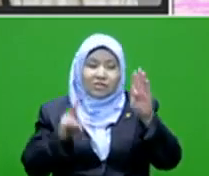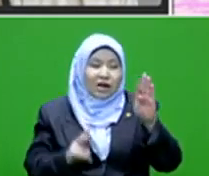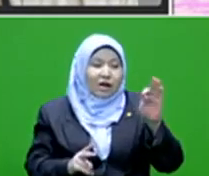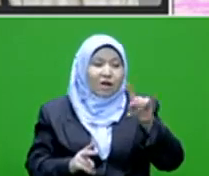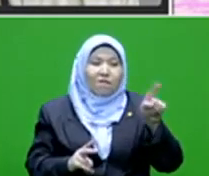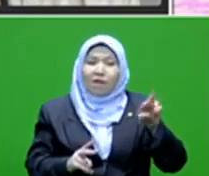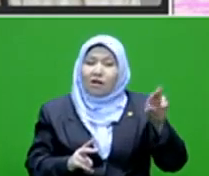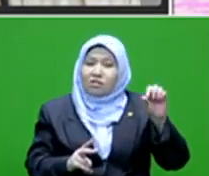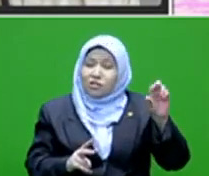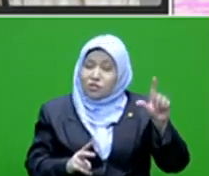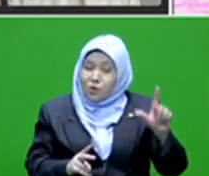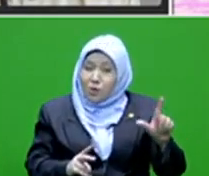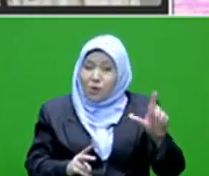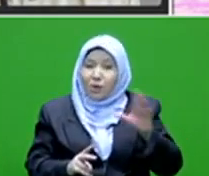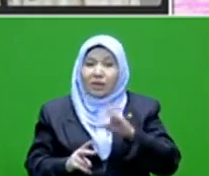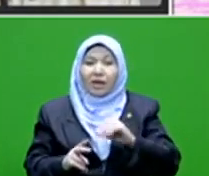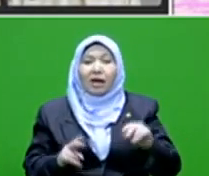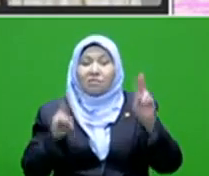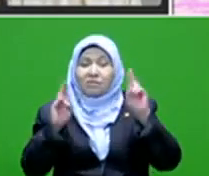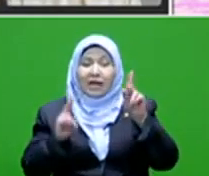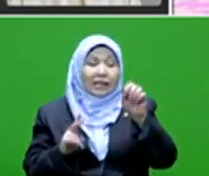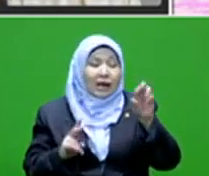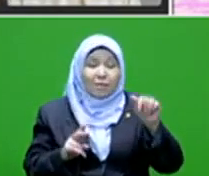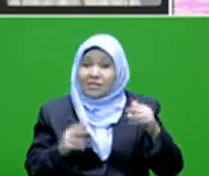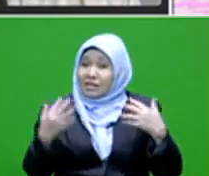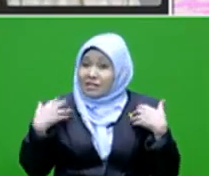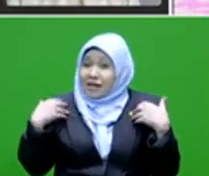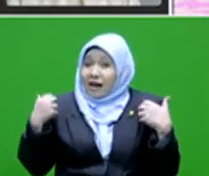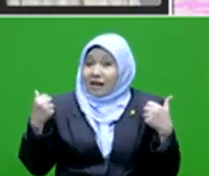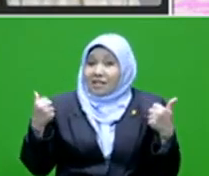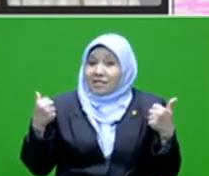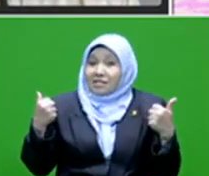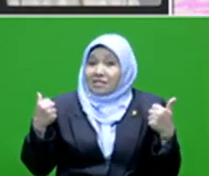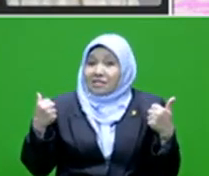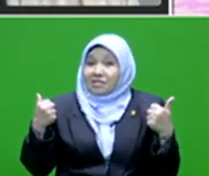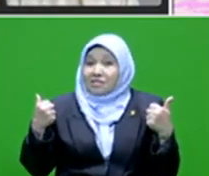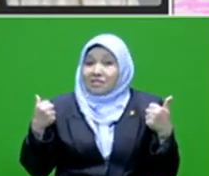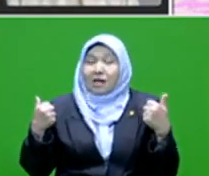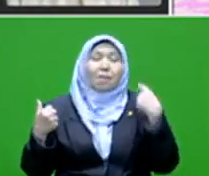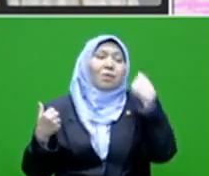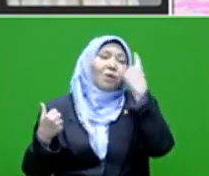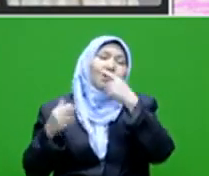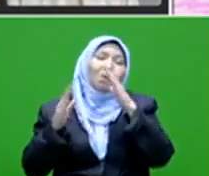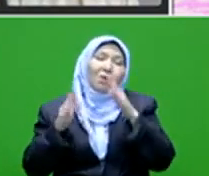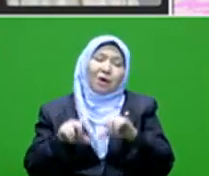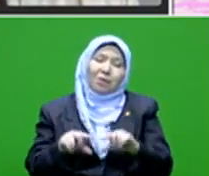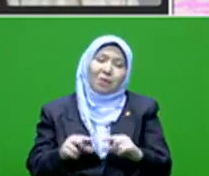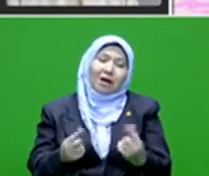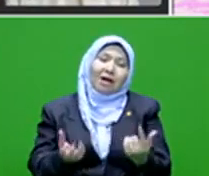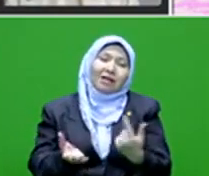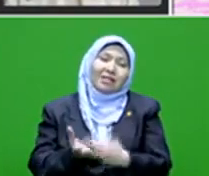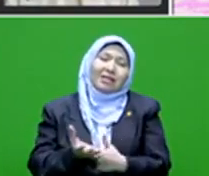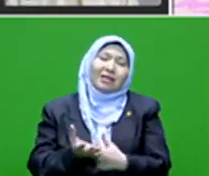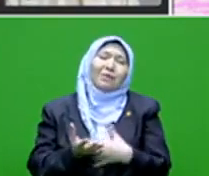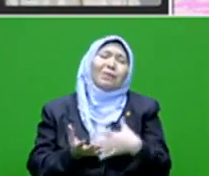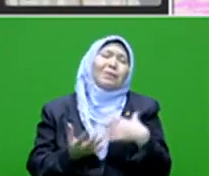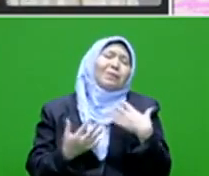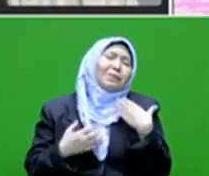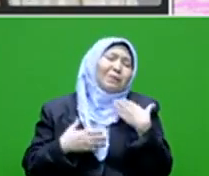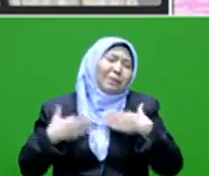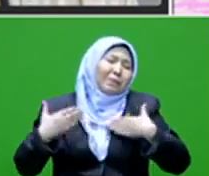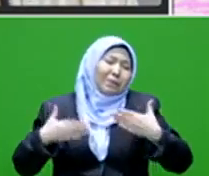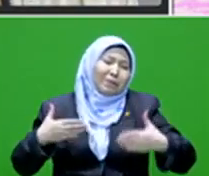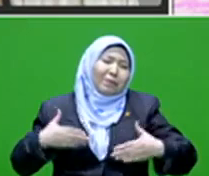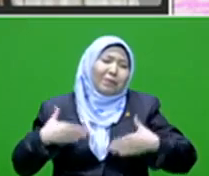apa Tirmizi, apa khabar? Sihat ke? Baik, alhamdulillah Ustaz. Muka orang Quran ni seronok tengok.